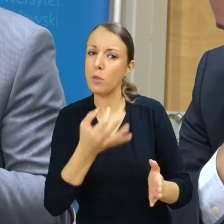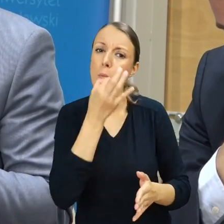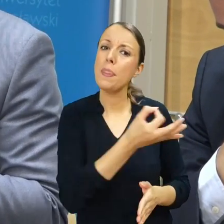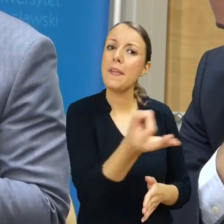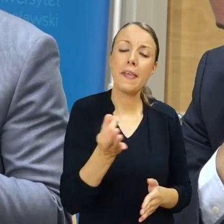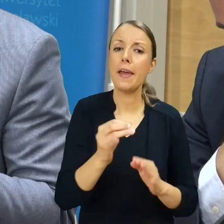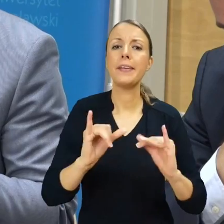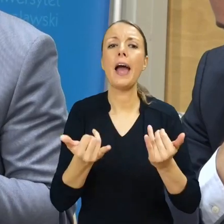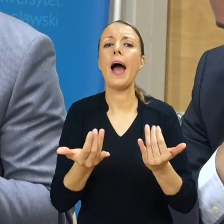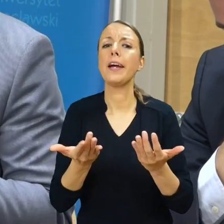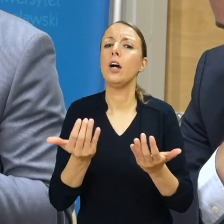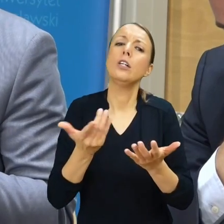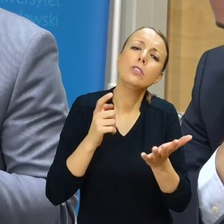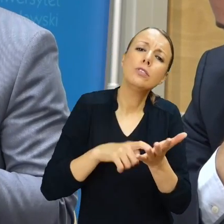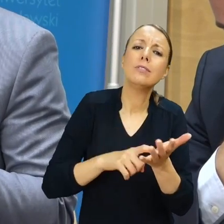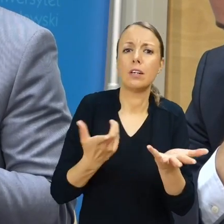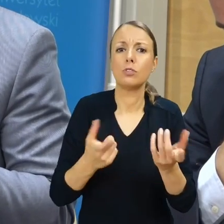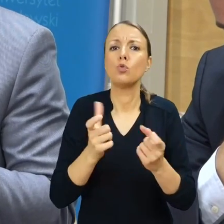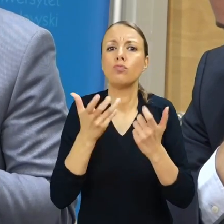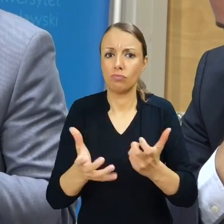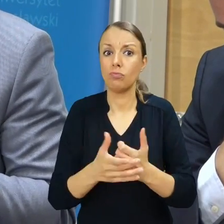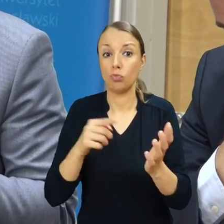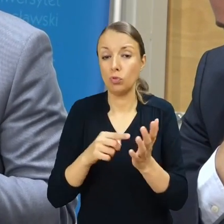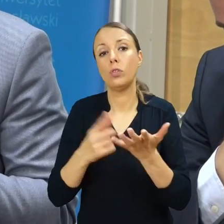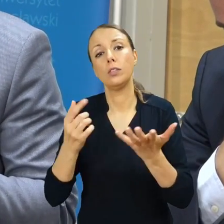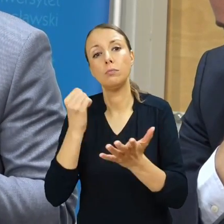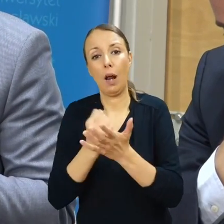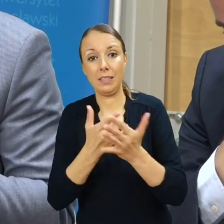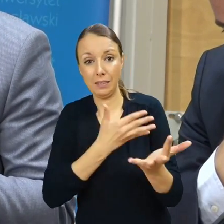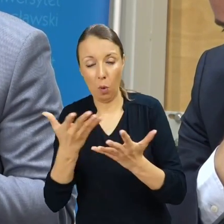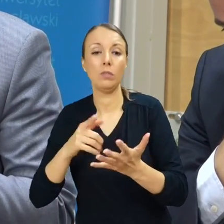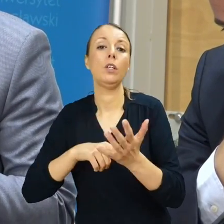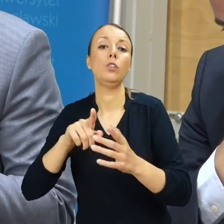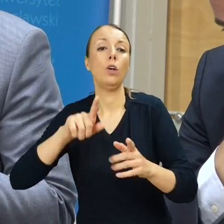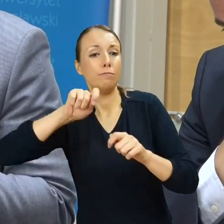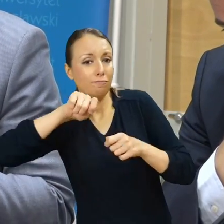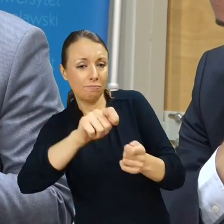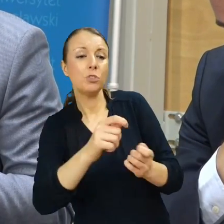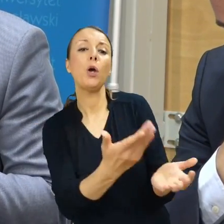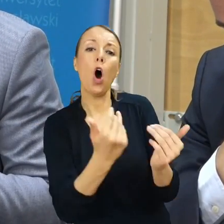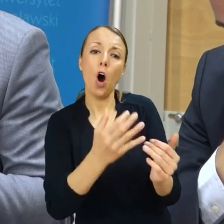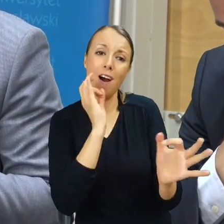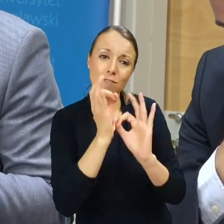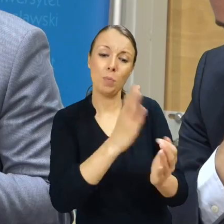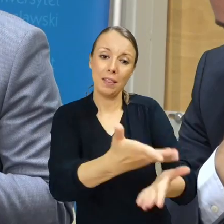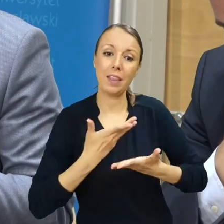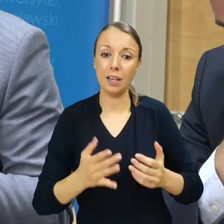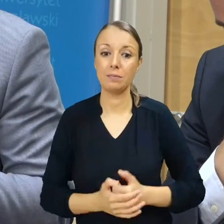załatwiona sprawa, że będzie organ zmuszony do tego, żeby udzielić informacji, ale na tej